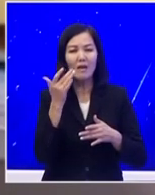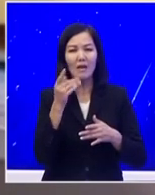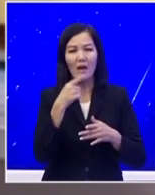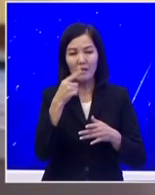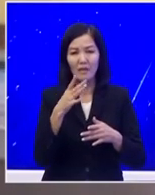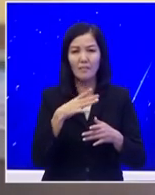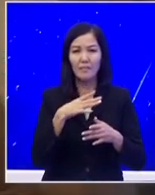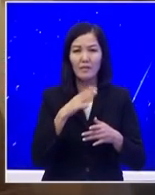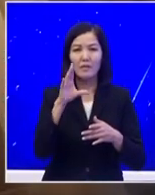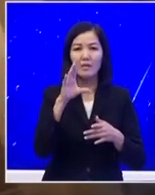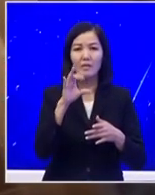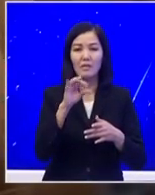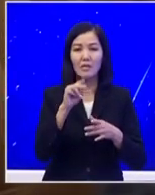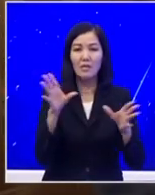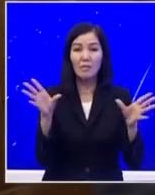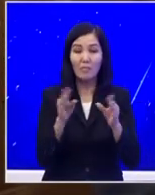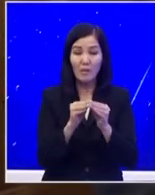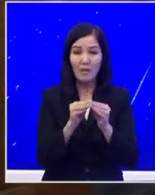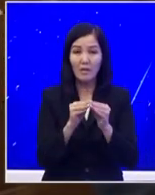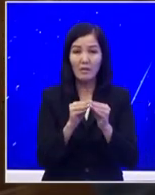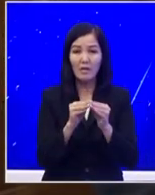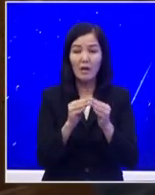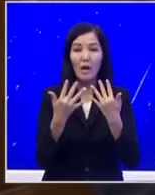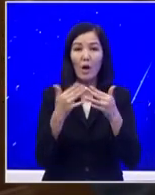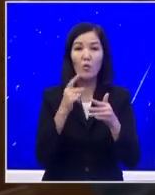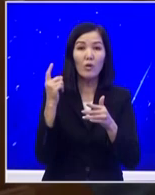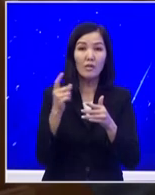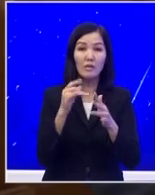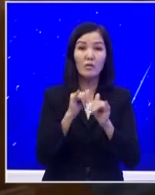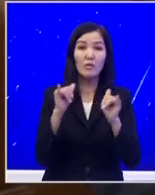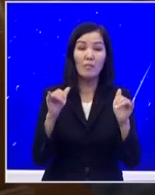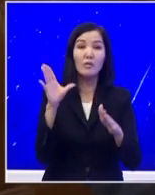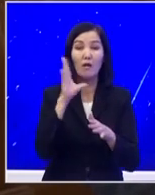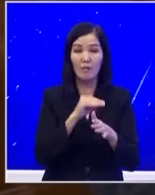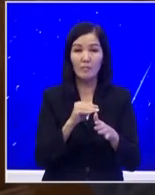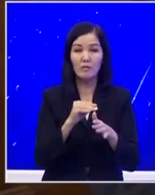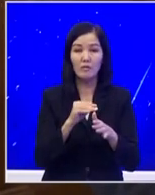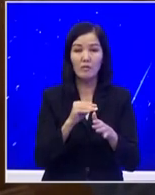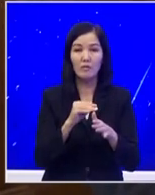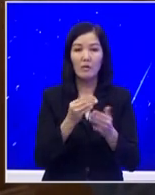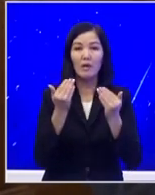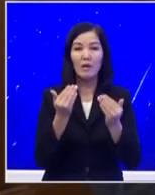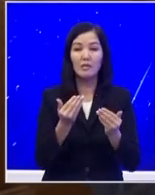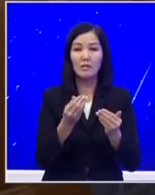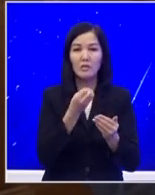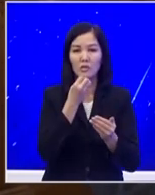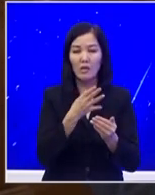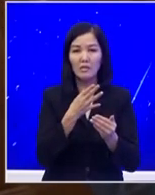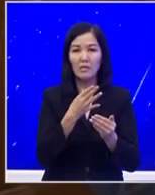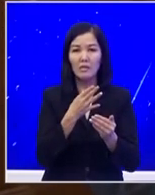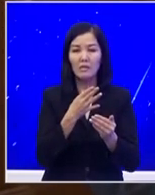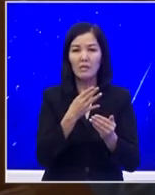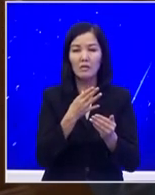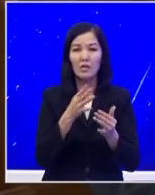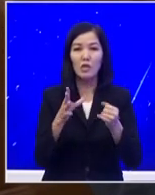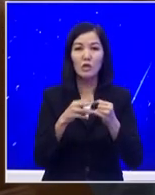айтып жүрмін. Серікжанмен бірге мынау ауыл шаруашылықты біз өсетіп дамыттық. Қазір көрдіңіз бе, көлемі